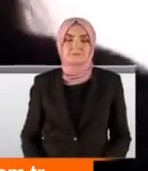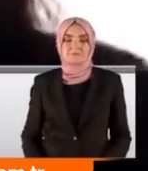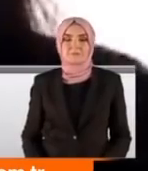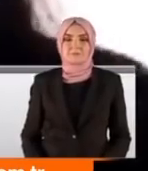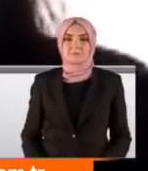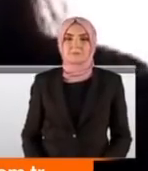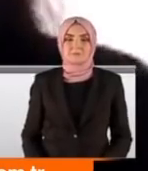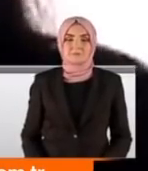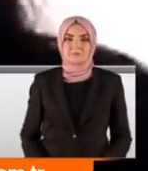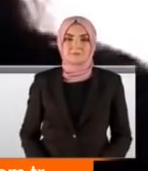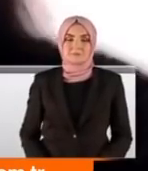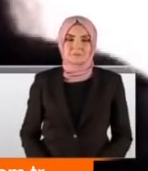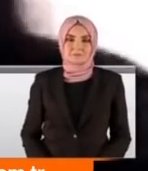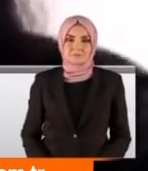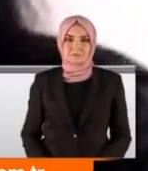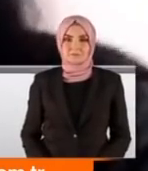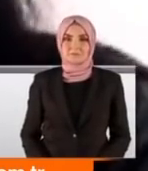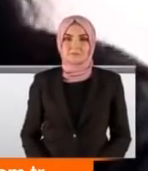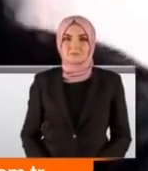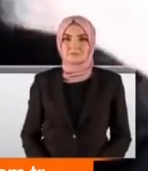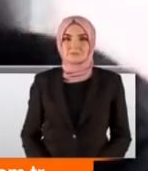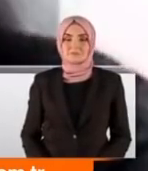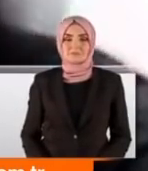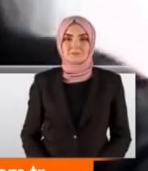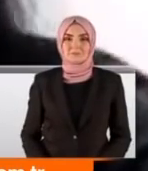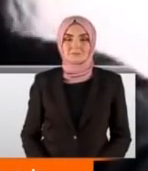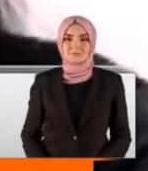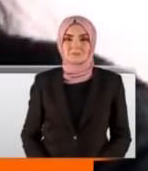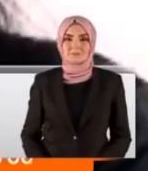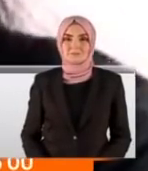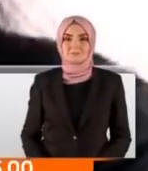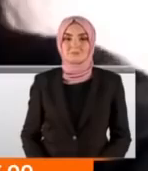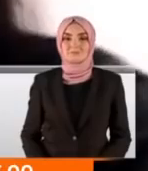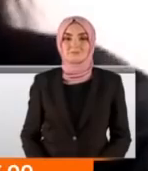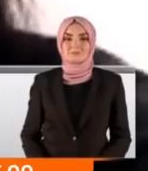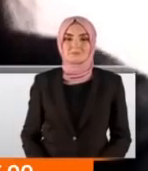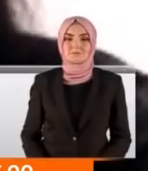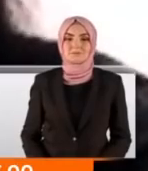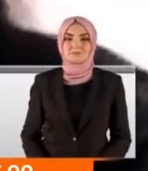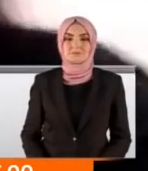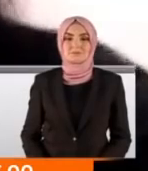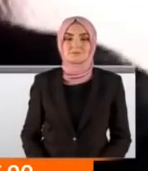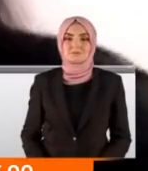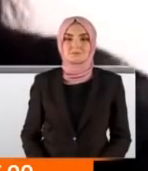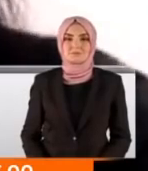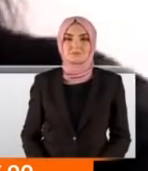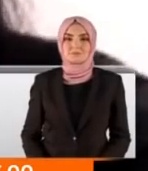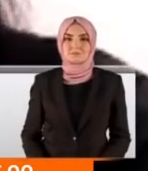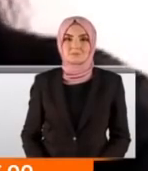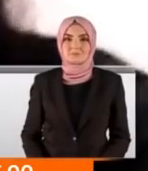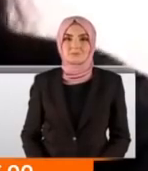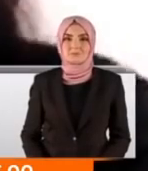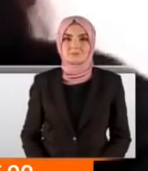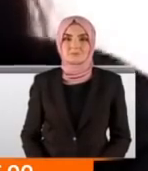yerine getirilmesini istiyorum ve sonuna kadar bu iş için savaşacağım. Maddi manevi tazminatımı da alacağım. Ben paramı geri